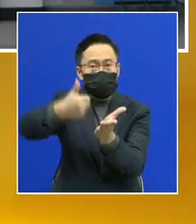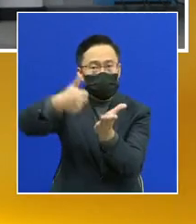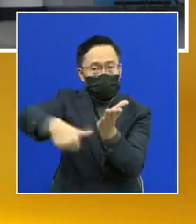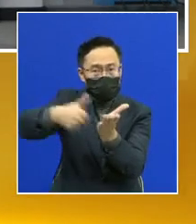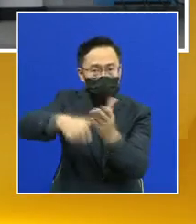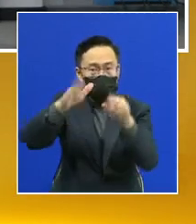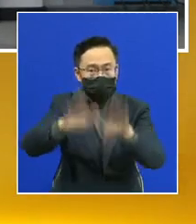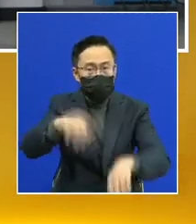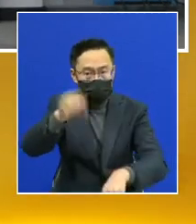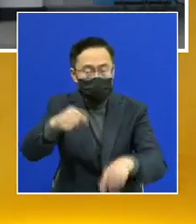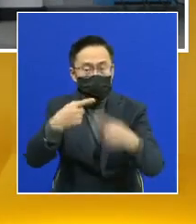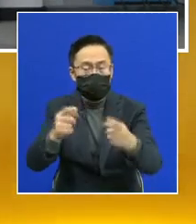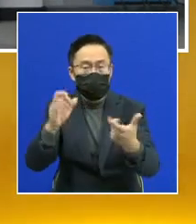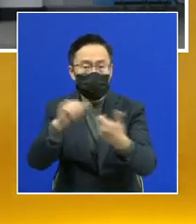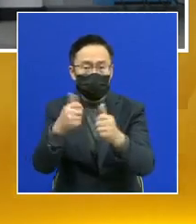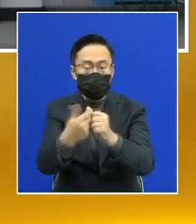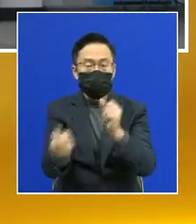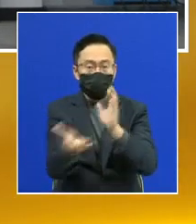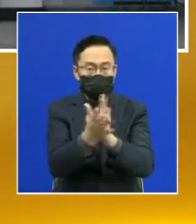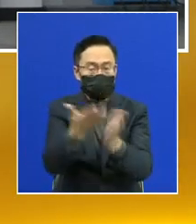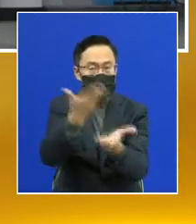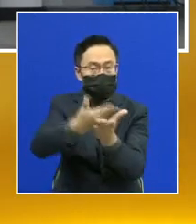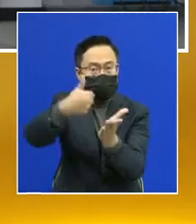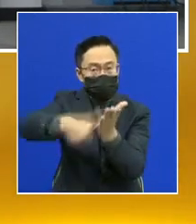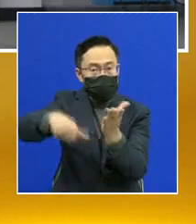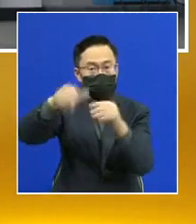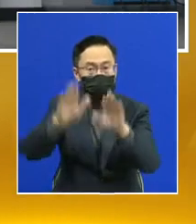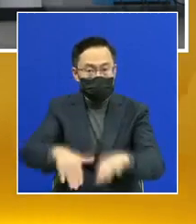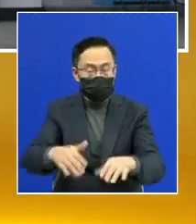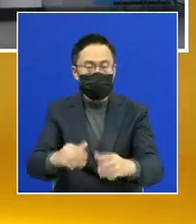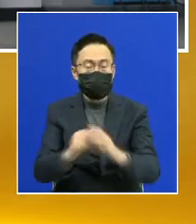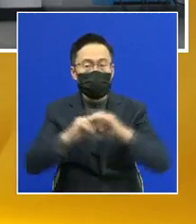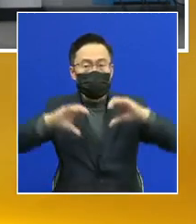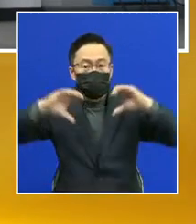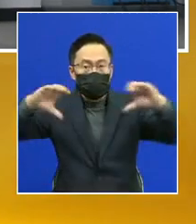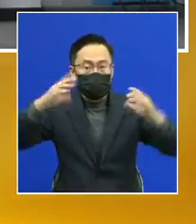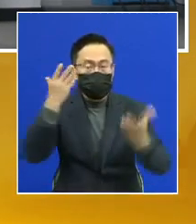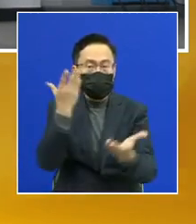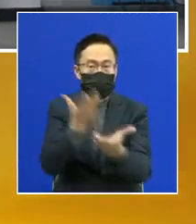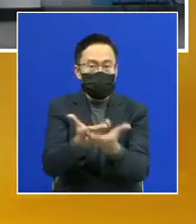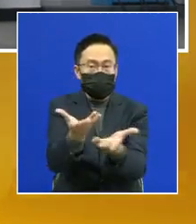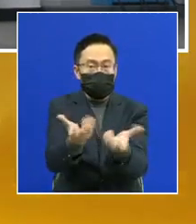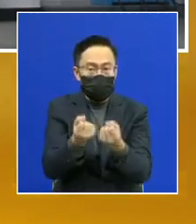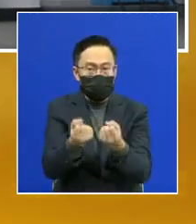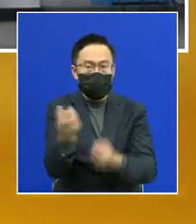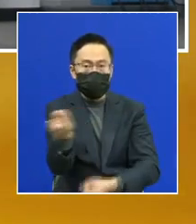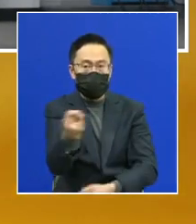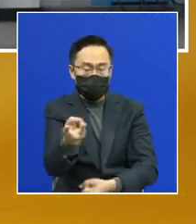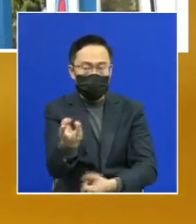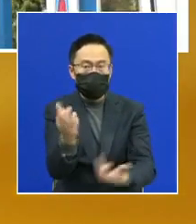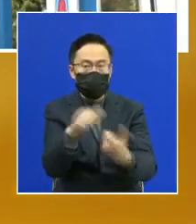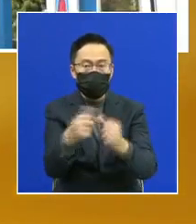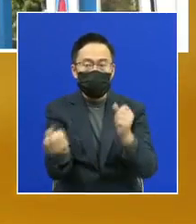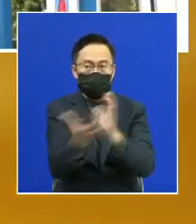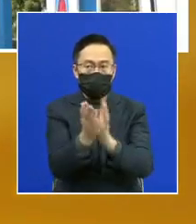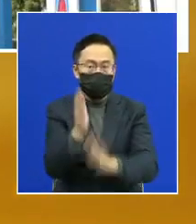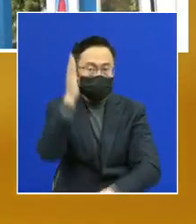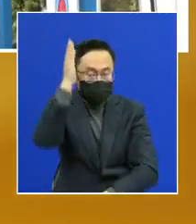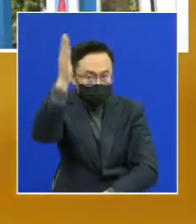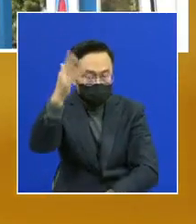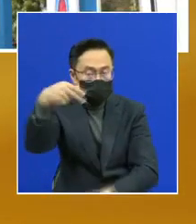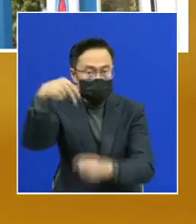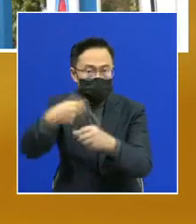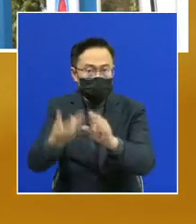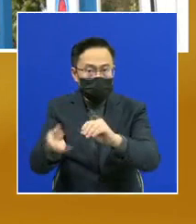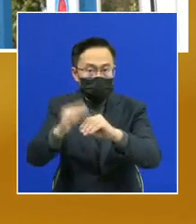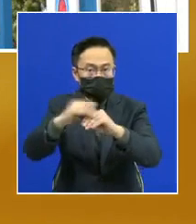สรรพสามิตรรถได้แต่มันมีต้นทุนของการลดรายได้ก็หายไปแล้วหลังจากนั้นล่ะราคาน้ำมันขึ้นอีกเรา